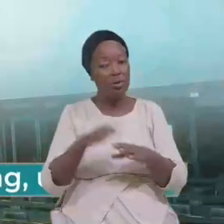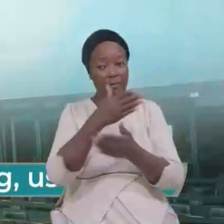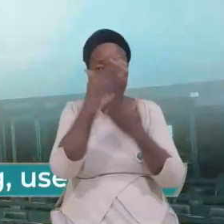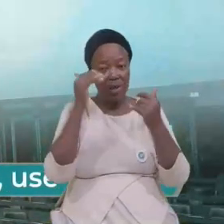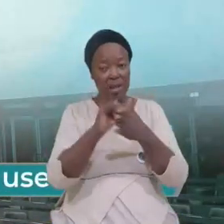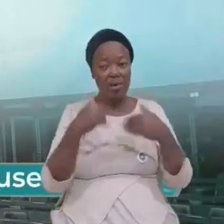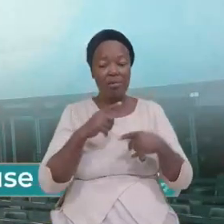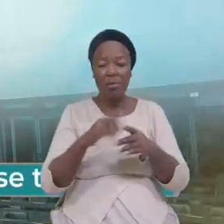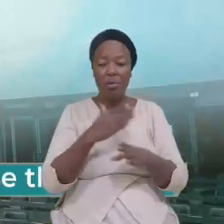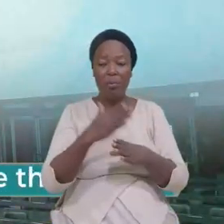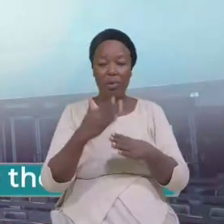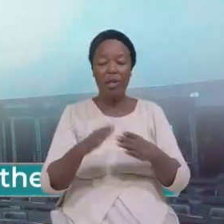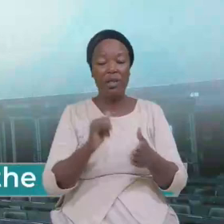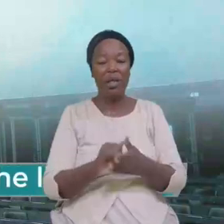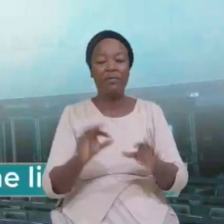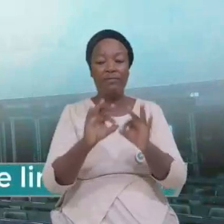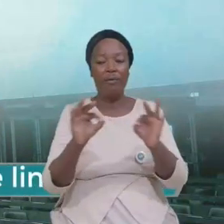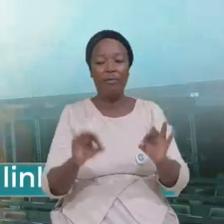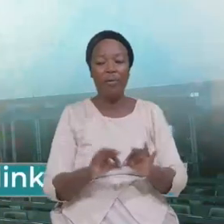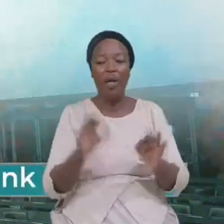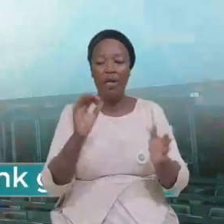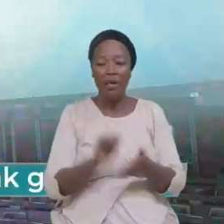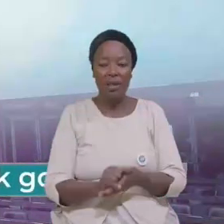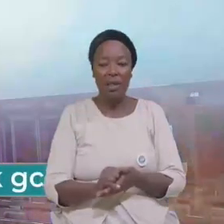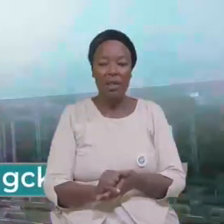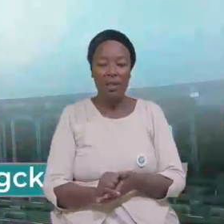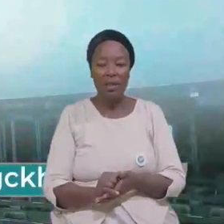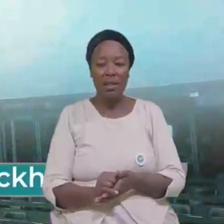C'est pourquoi il faut remplir le formulaire en ligne.